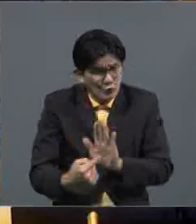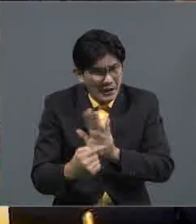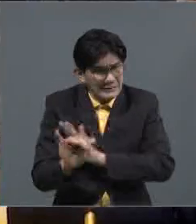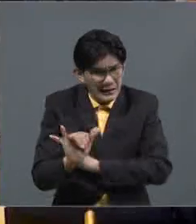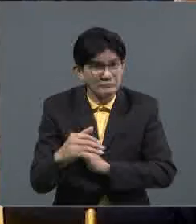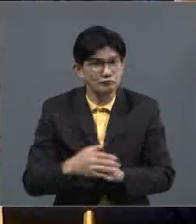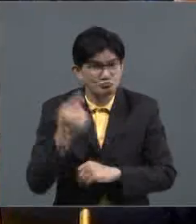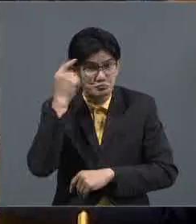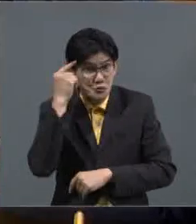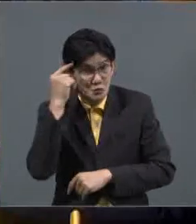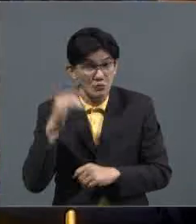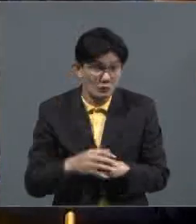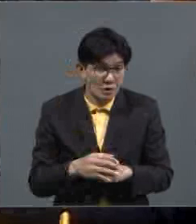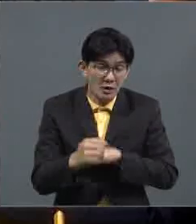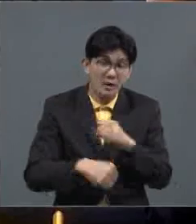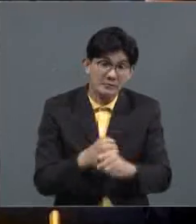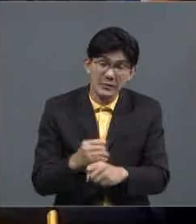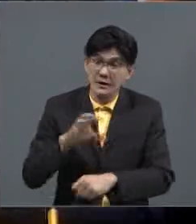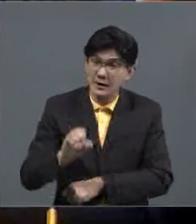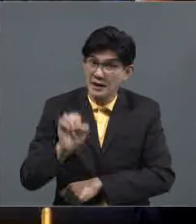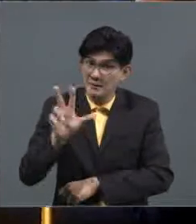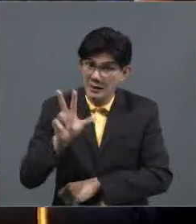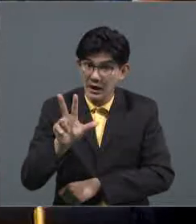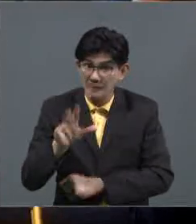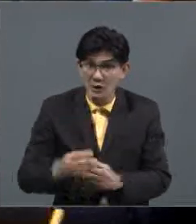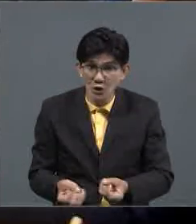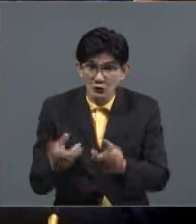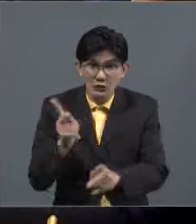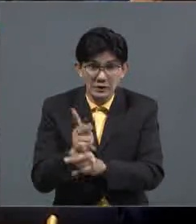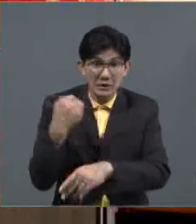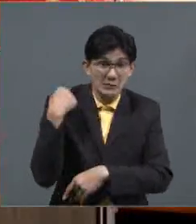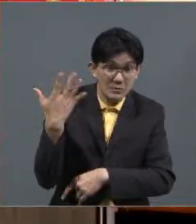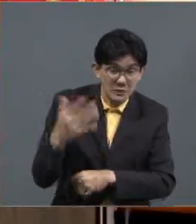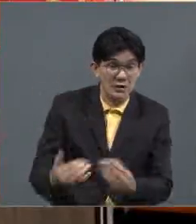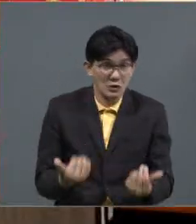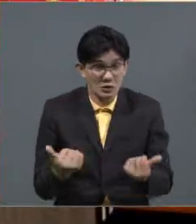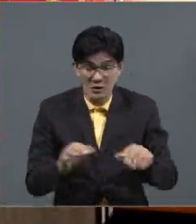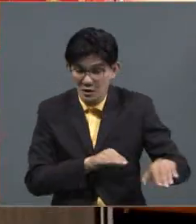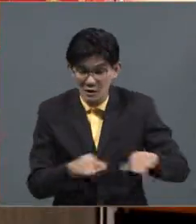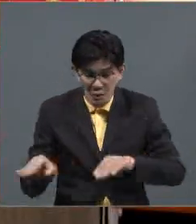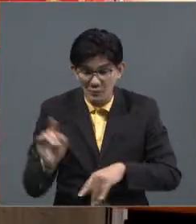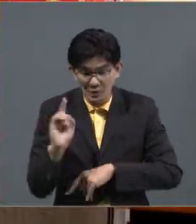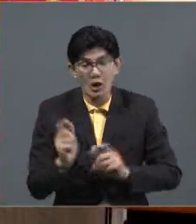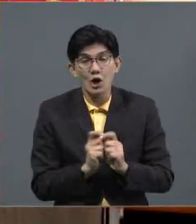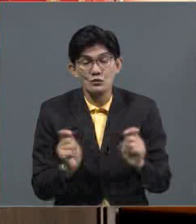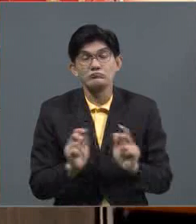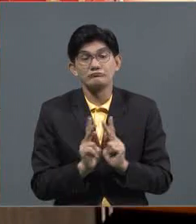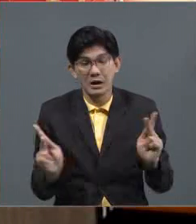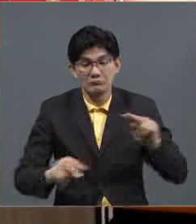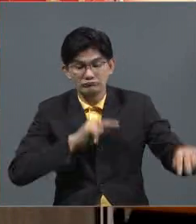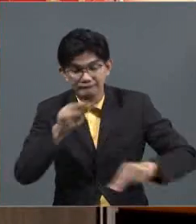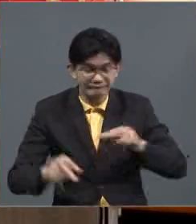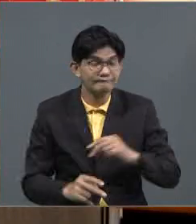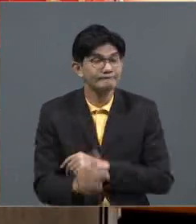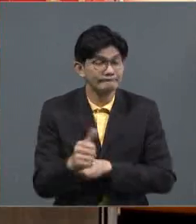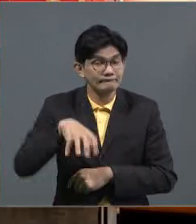ะยังไม่รู้ว่าตกลงตอนปี53ตอนนั้นเนี่ยได้มีการส่งมาจัดเก็บไว้ไหมจึงพร้อมให้คณะอนุกรรมการเนี่ยไปตรวจเรื่องนี้ได้